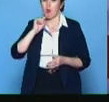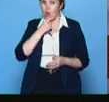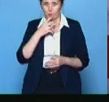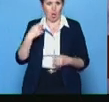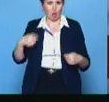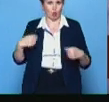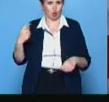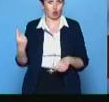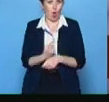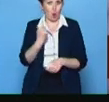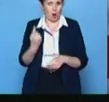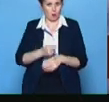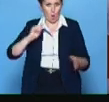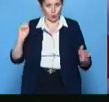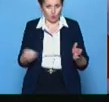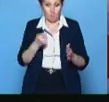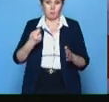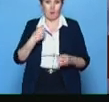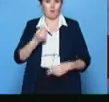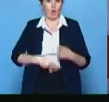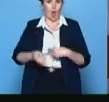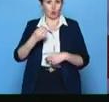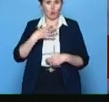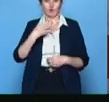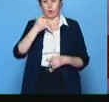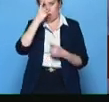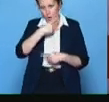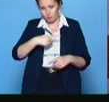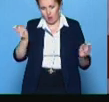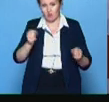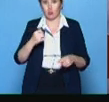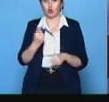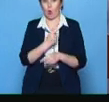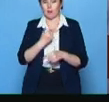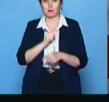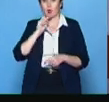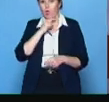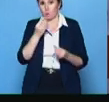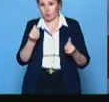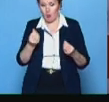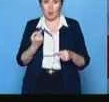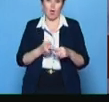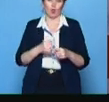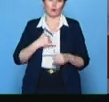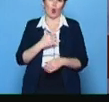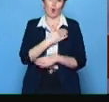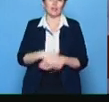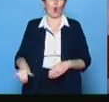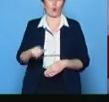нам экономию обратно. Мы еще раз объявили торги на сэкономленные деньги. Это у нас улица